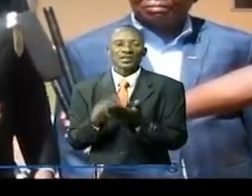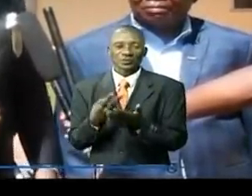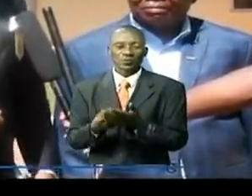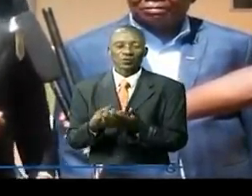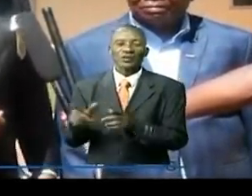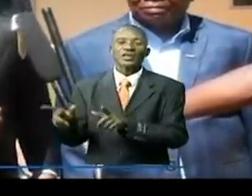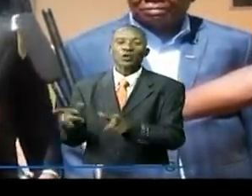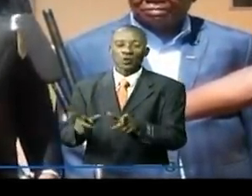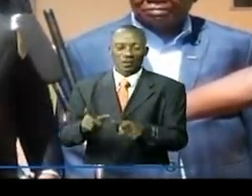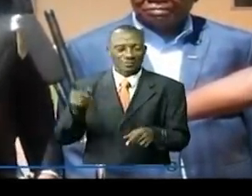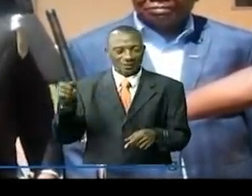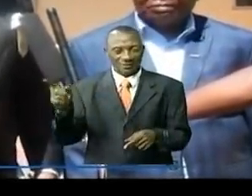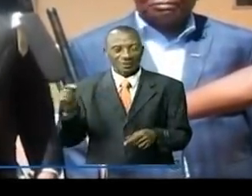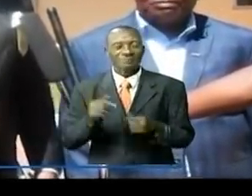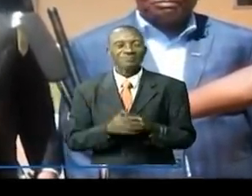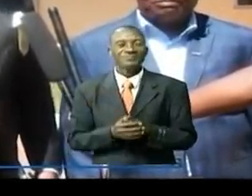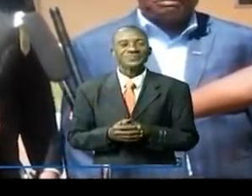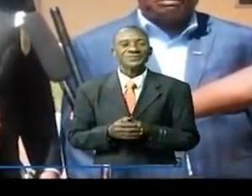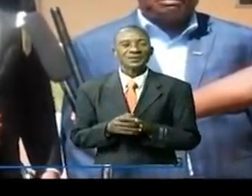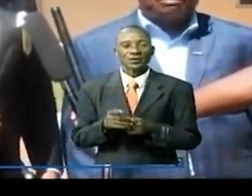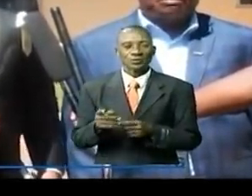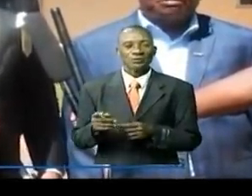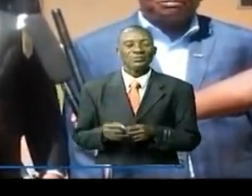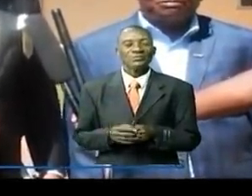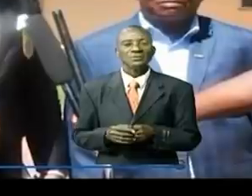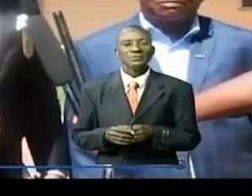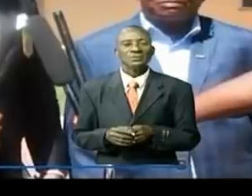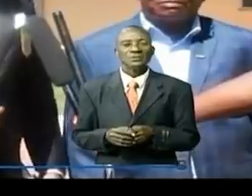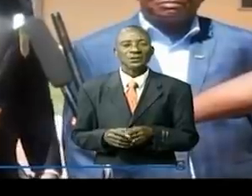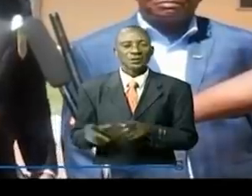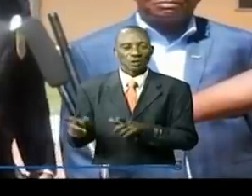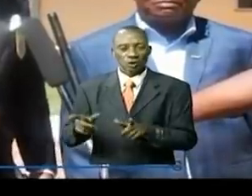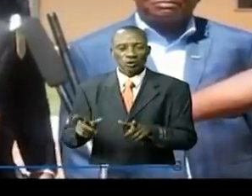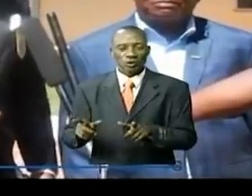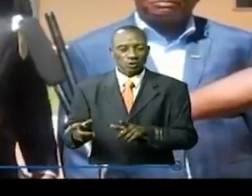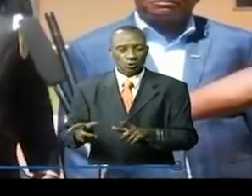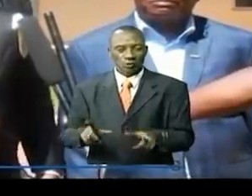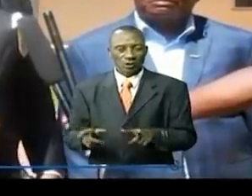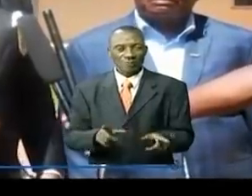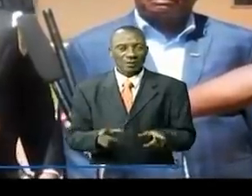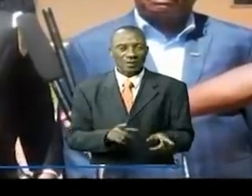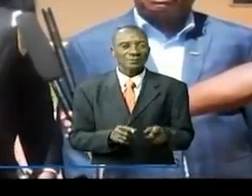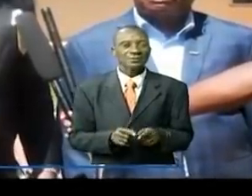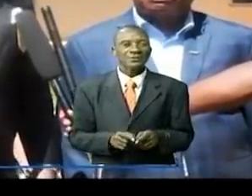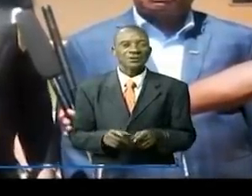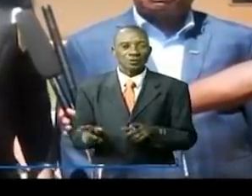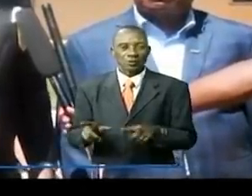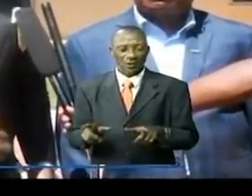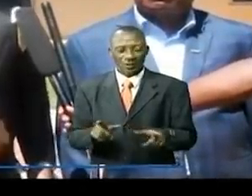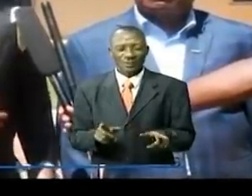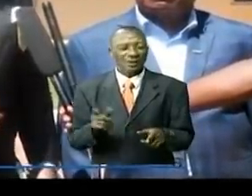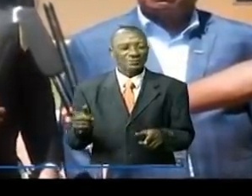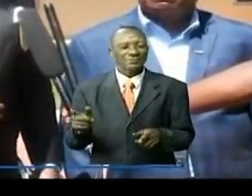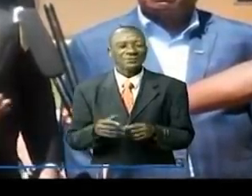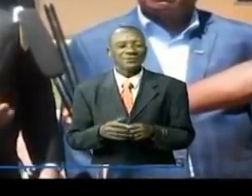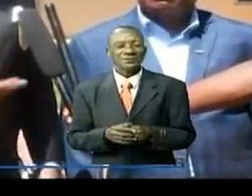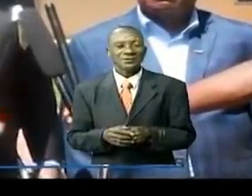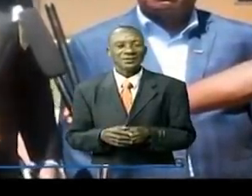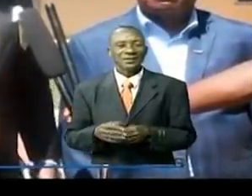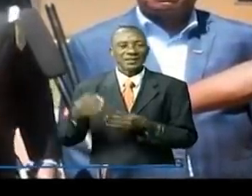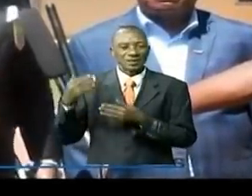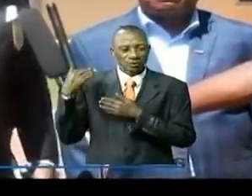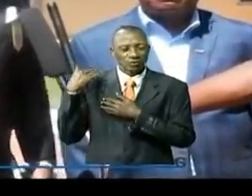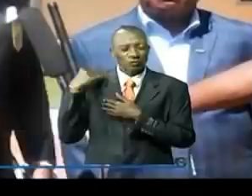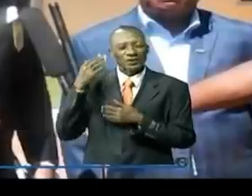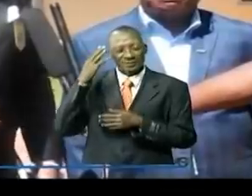parce que nous l'avons constaté, que le Lualaba regorge non seulement des autorités simples, mais des autorités ayant